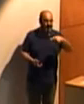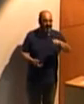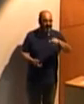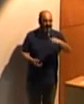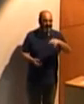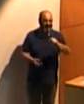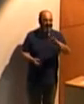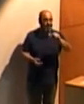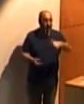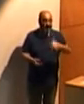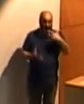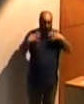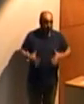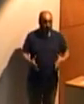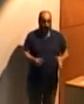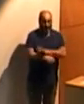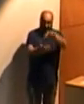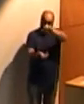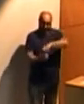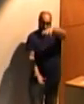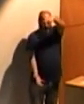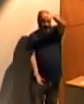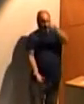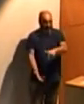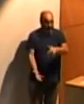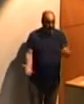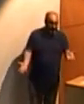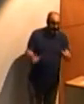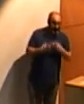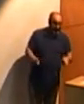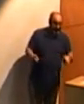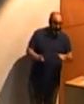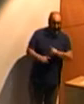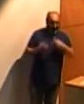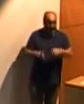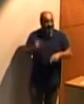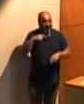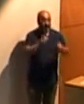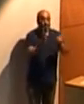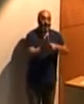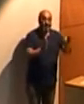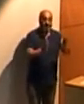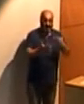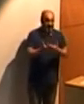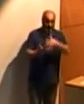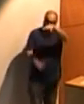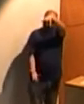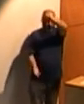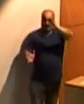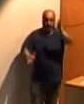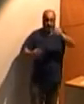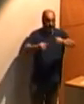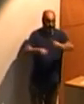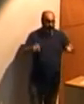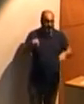usage de ce corps entier est-ce qu'ils posent disponibles ou indisponibles c'est lui qui est indisponible dans le droit français il va nous pensé faire